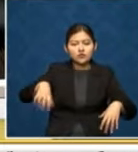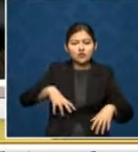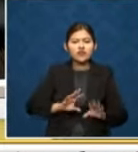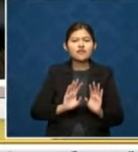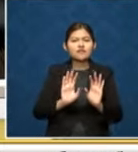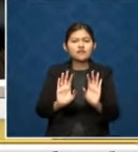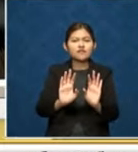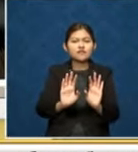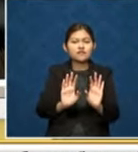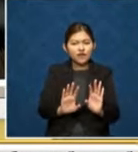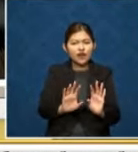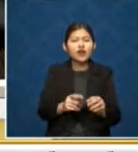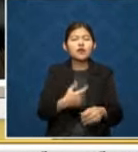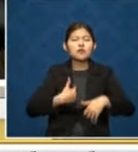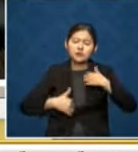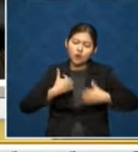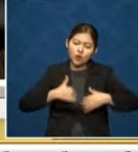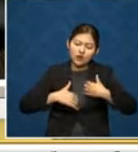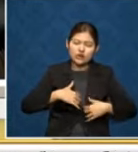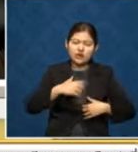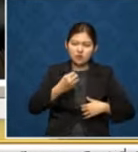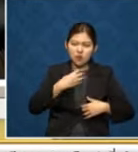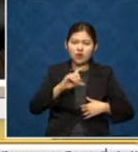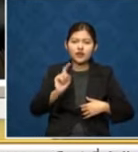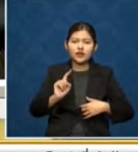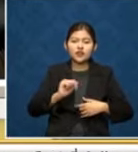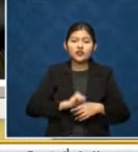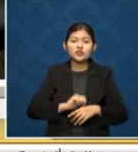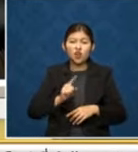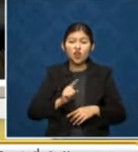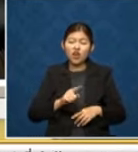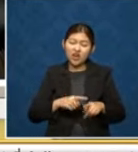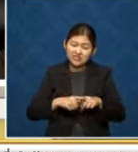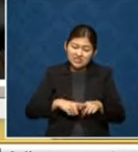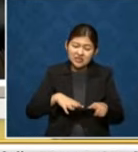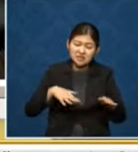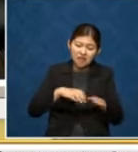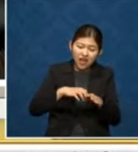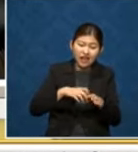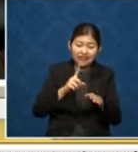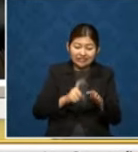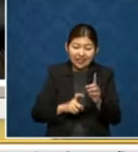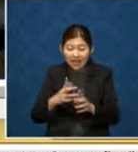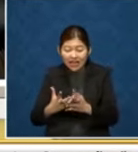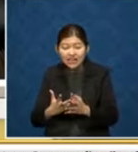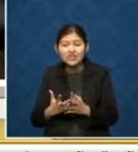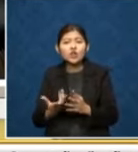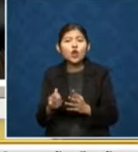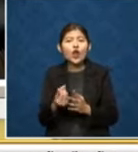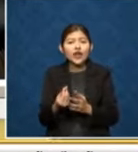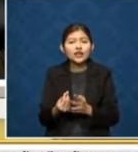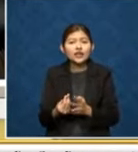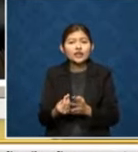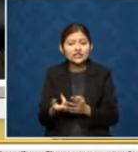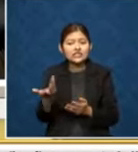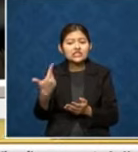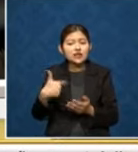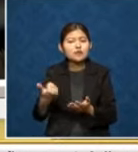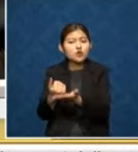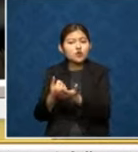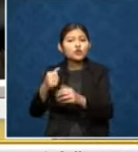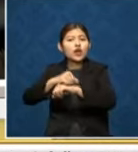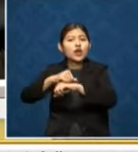ไปถึงหน่วยงานที่เกี่ยวข้องว่าต้องให้บาดเจ็บและตายอีกกี่ศพถึงจะมีควายแดงคะท่านประธ